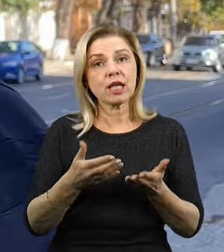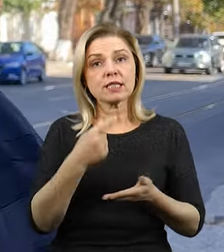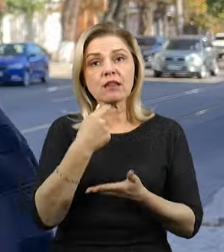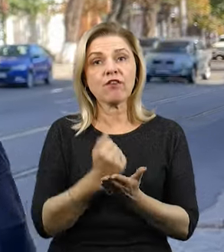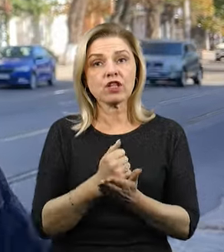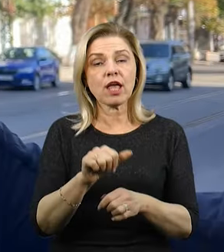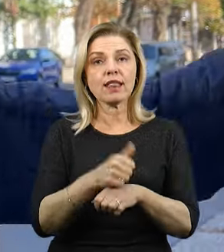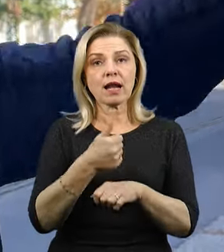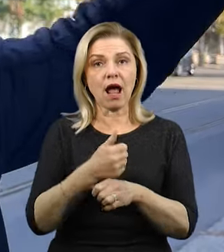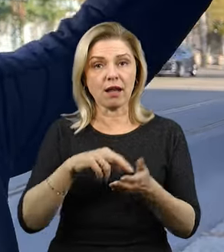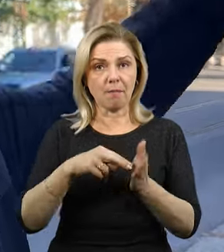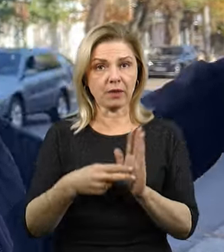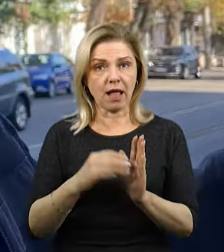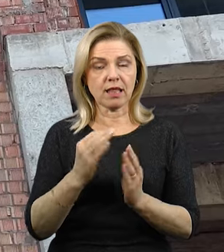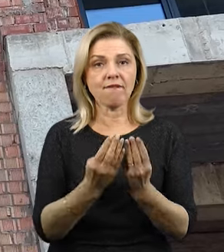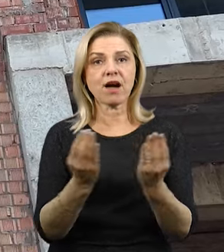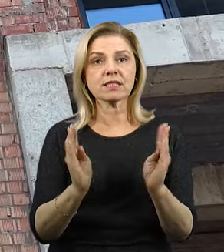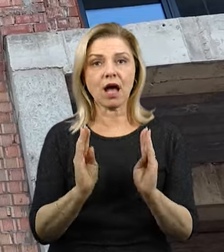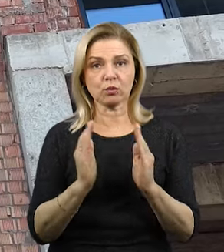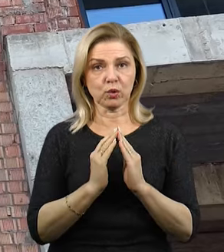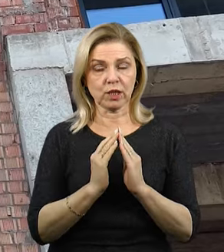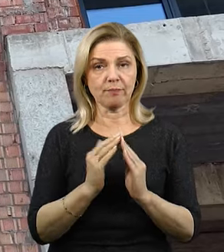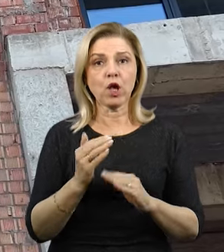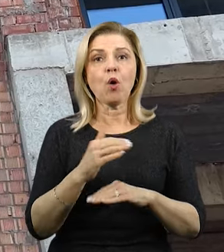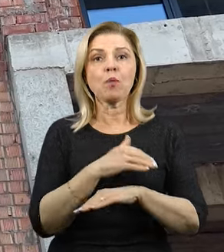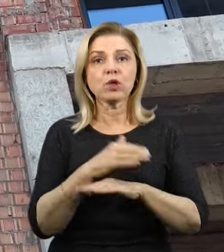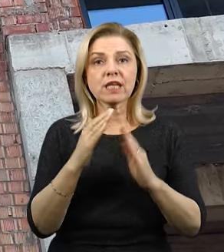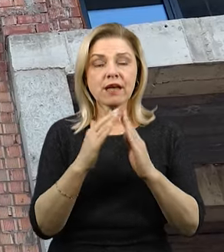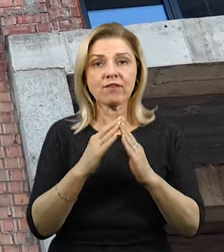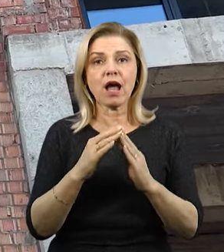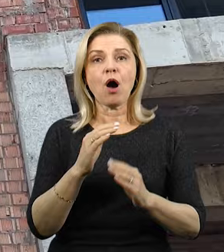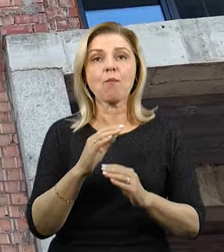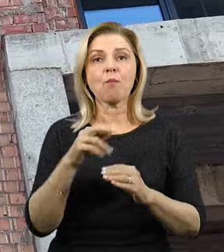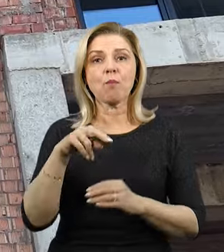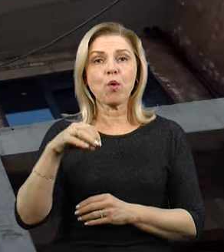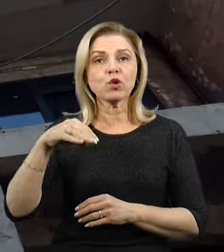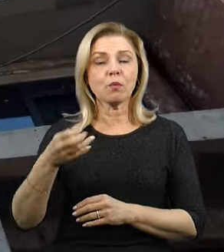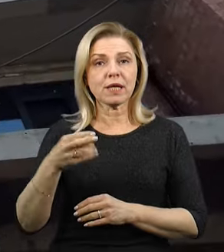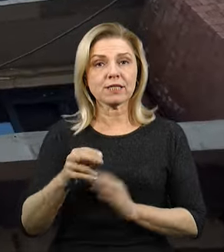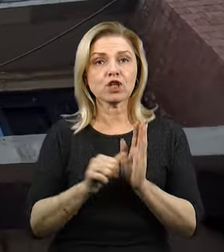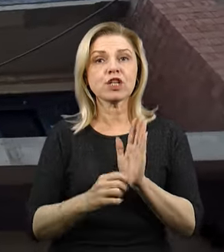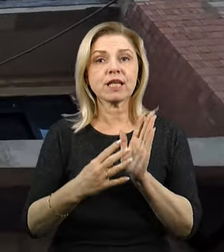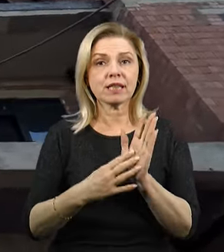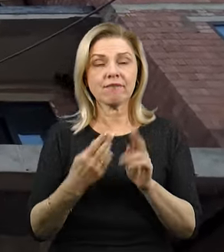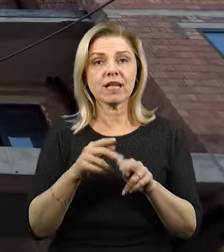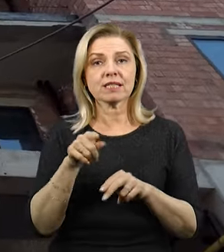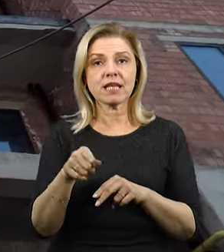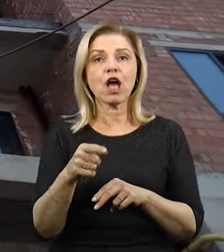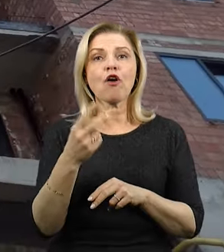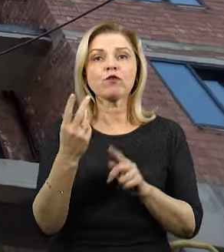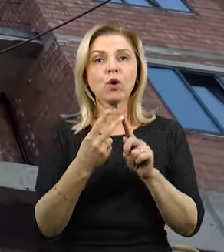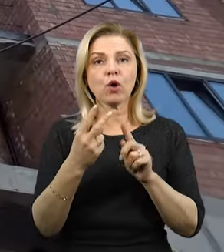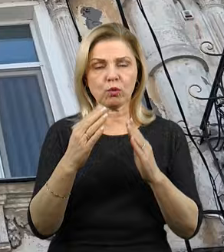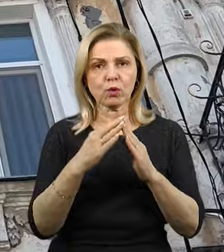генеральний плат і фасад будинку будівля за адресою Потьомкінська 59 - це житловий будинок прибуткового типу другої